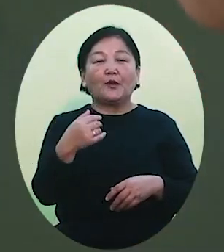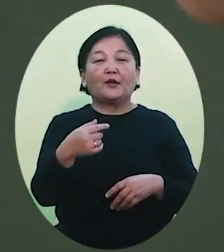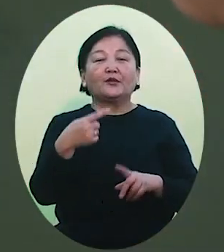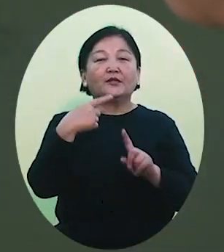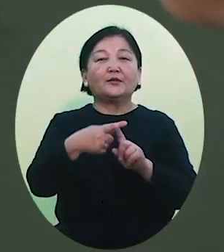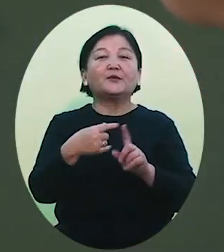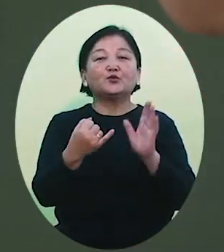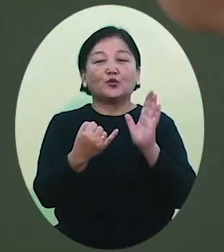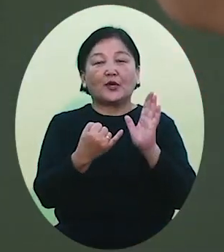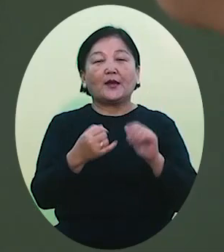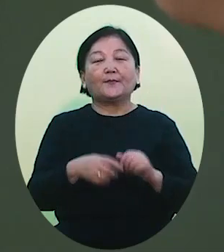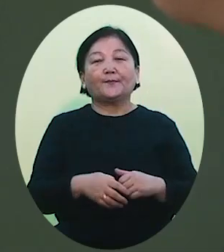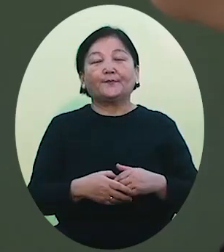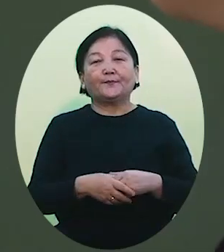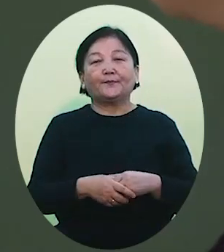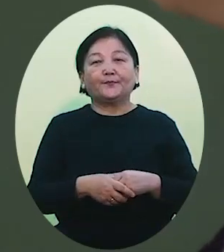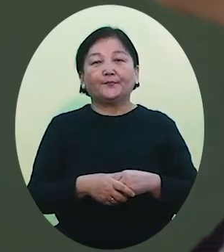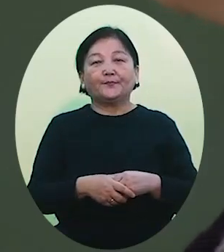3 байхад эерэг 6.